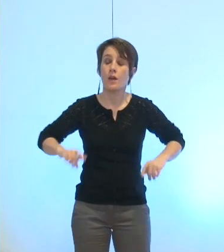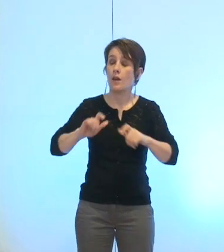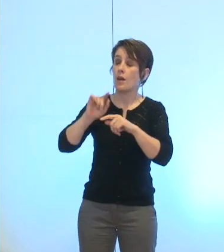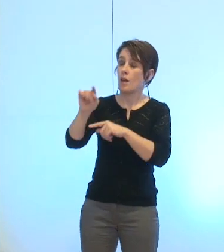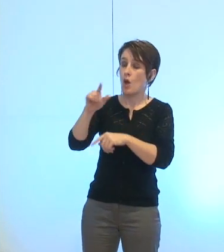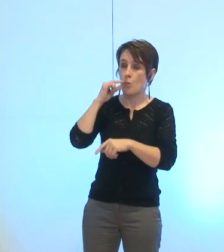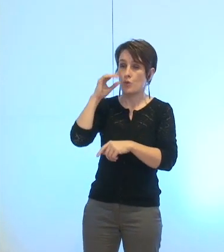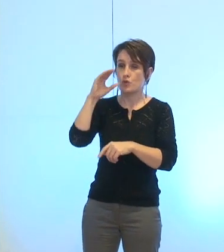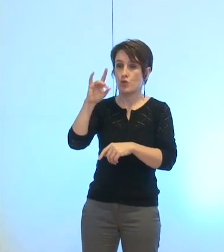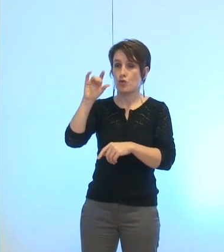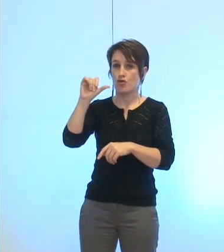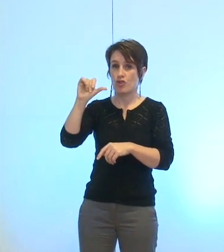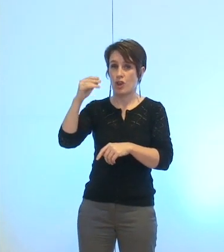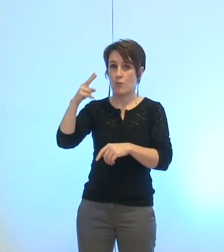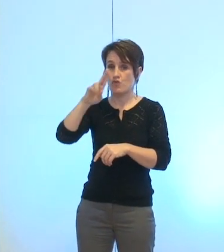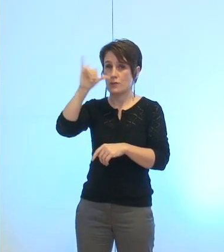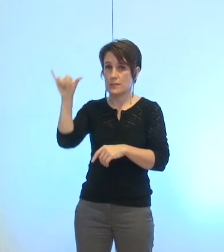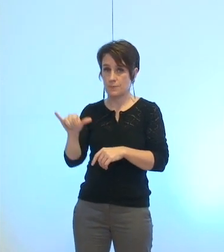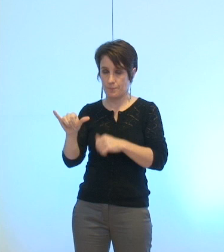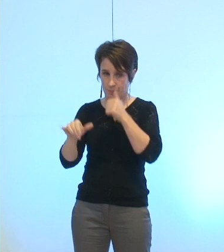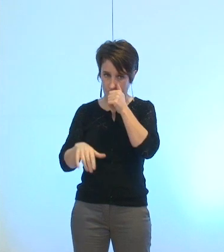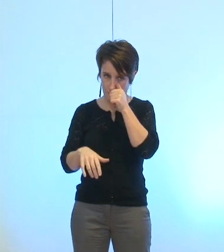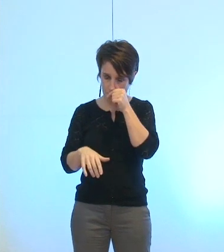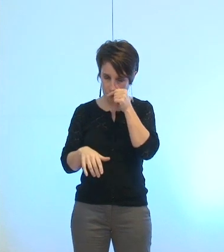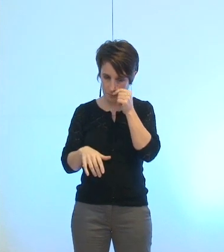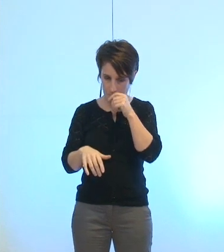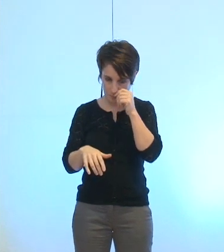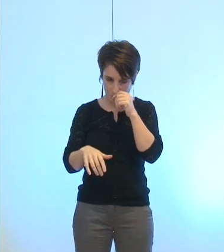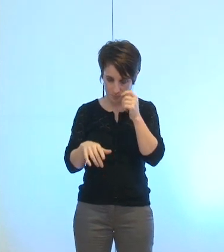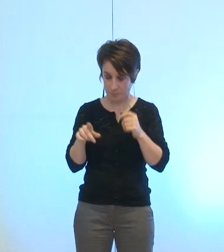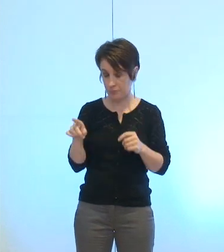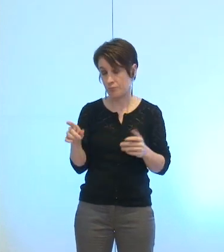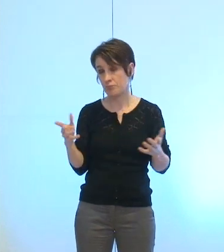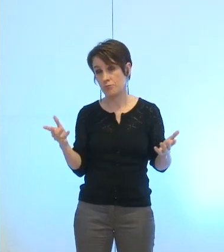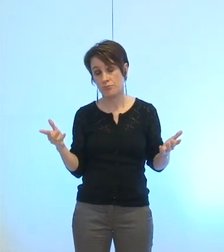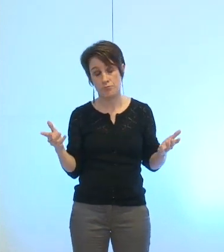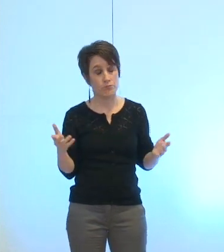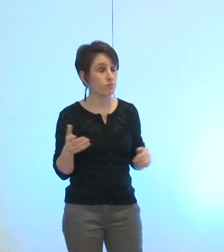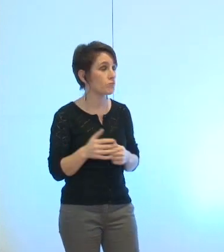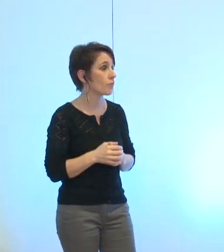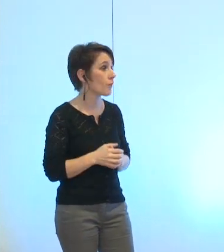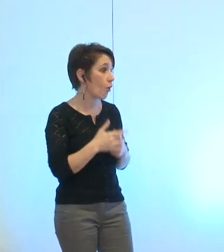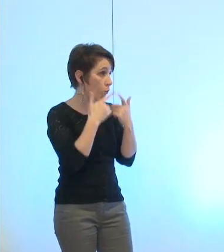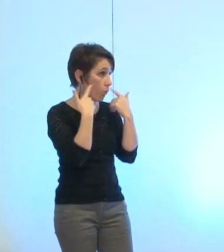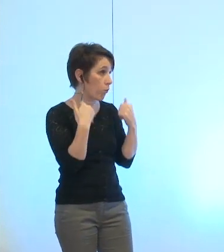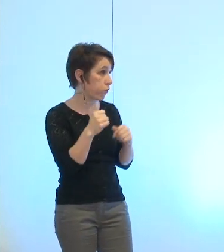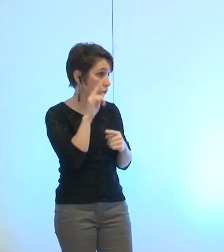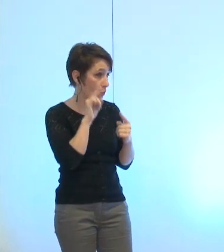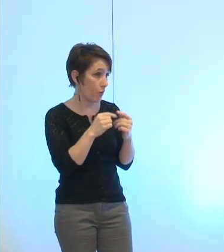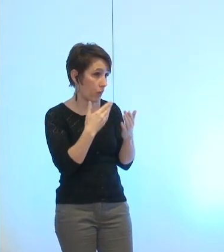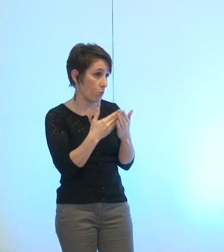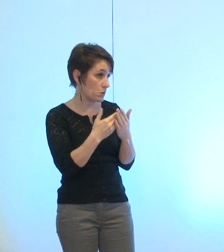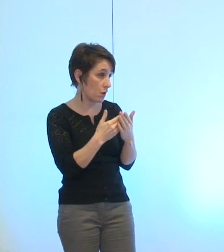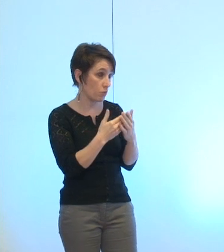jamusi on voit bien que sur ces sujets là c'est lié au sujet suivant c'est quand même incroyable de